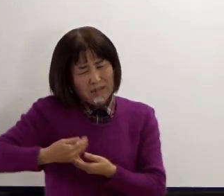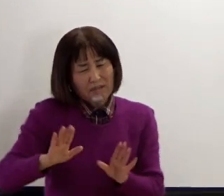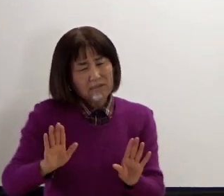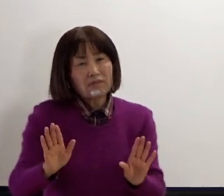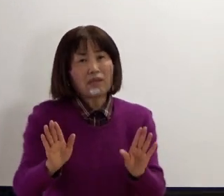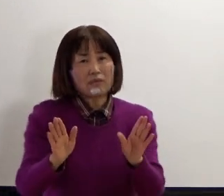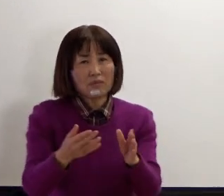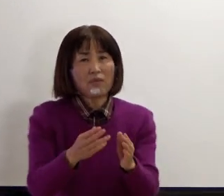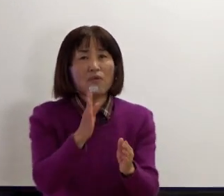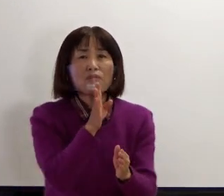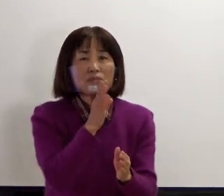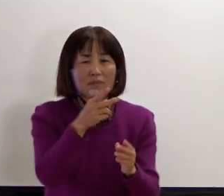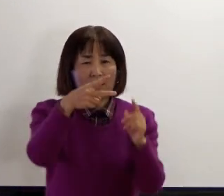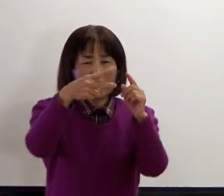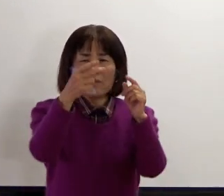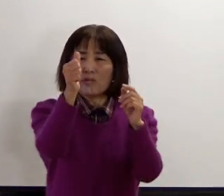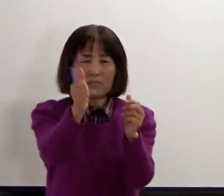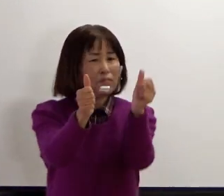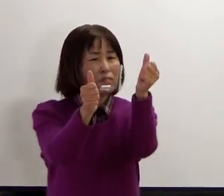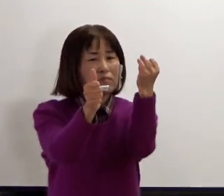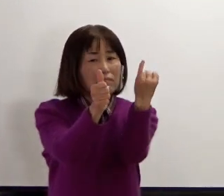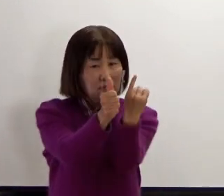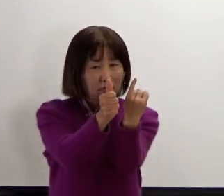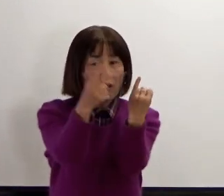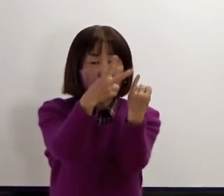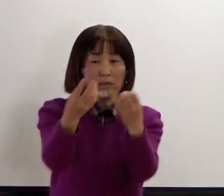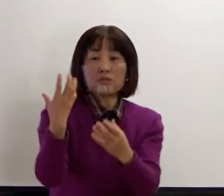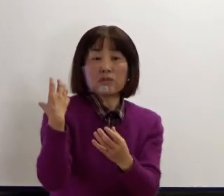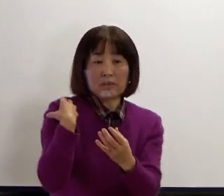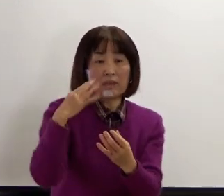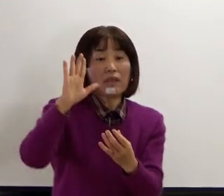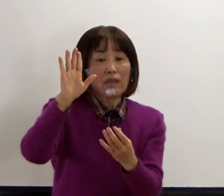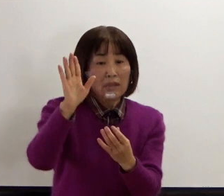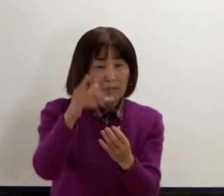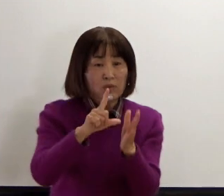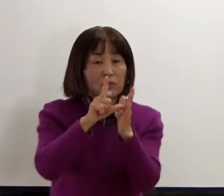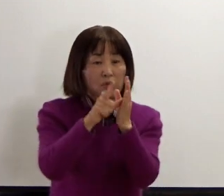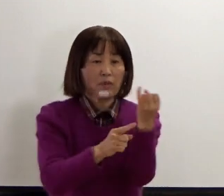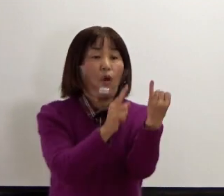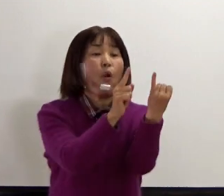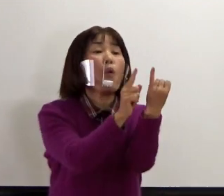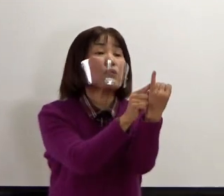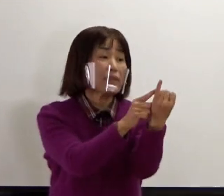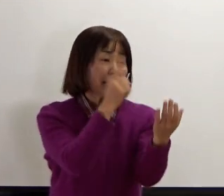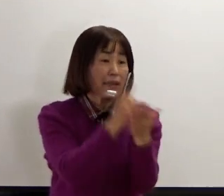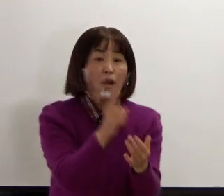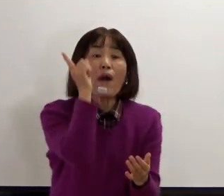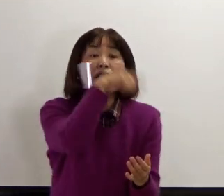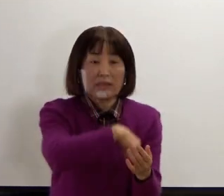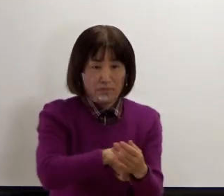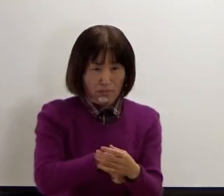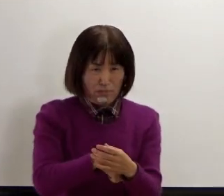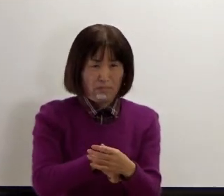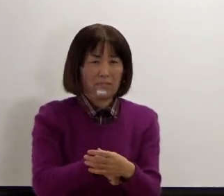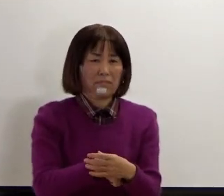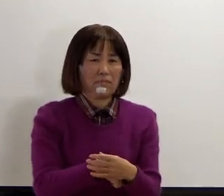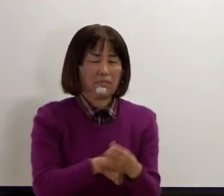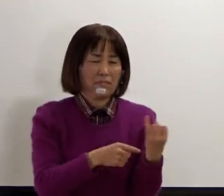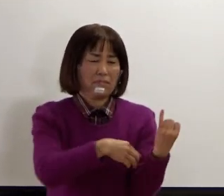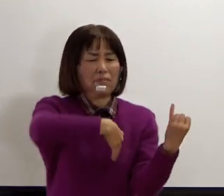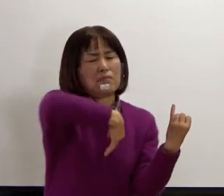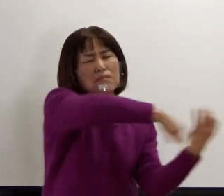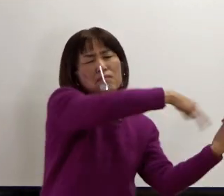でも子供ができないともうすぐに離婚すると、そういう時代でありました。